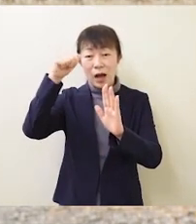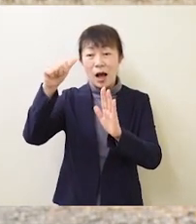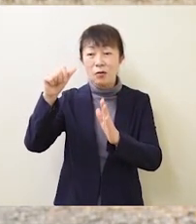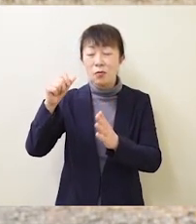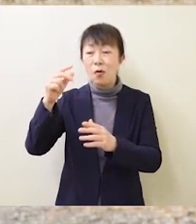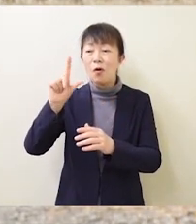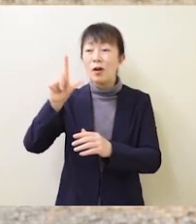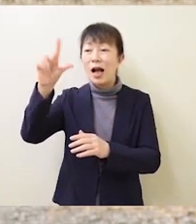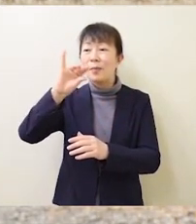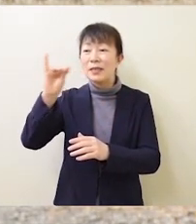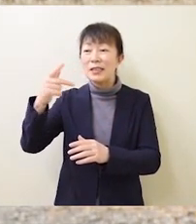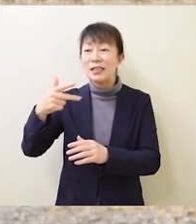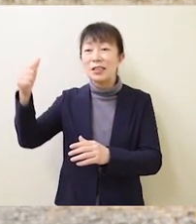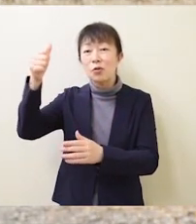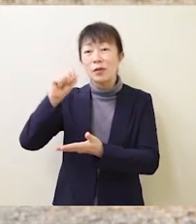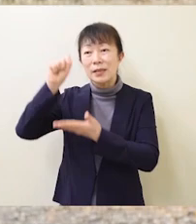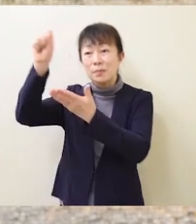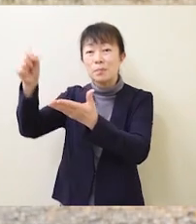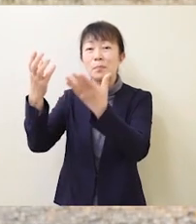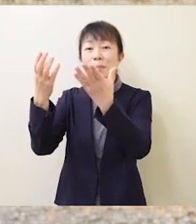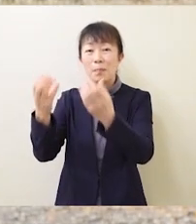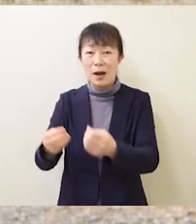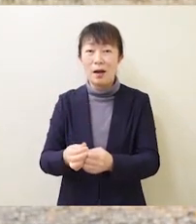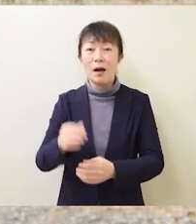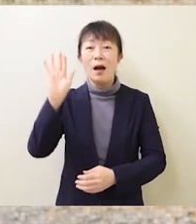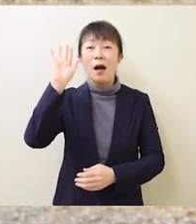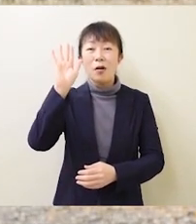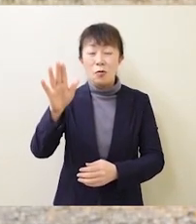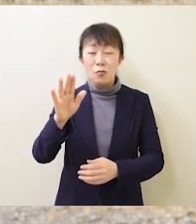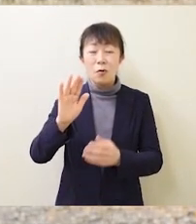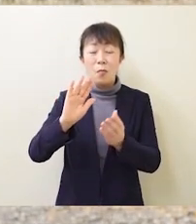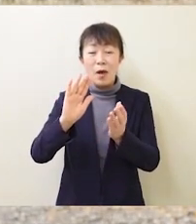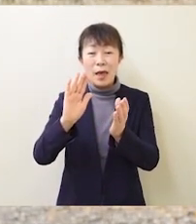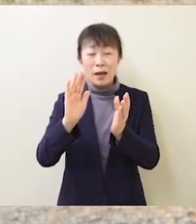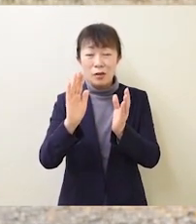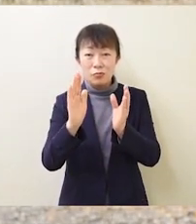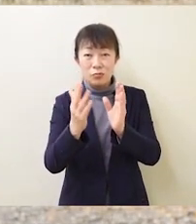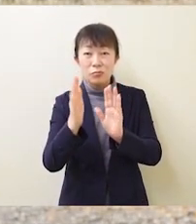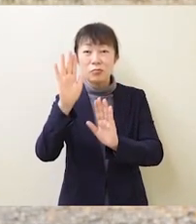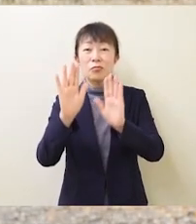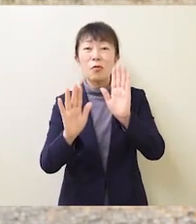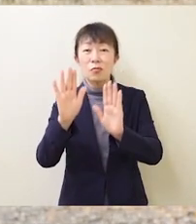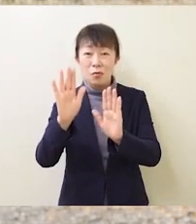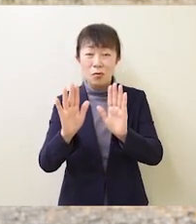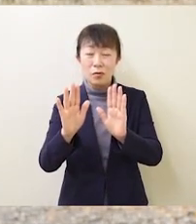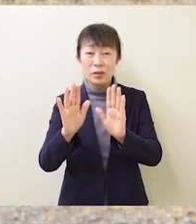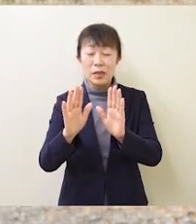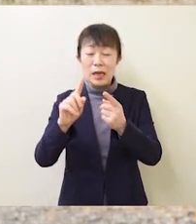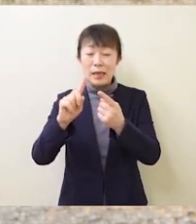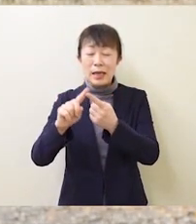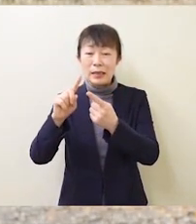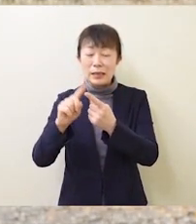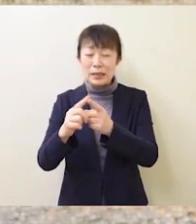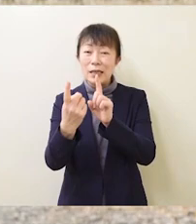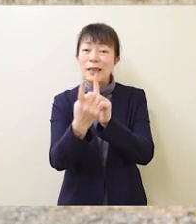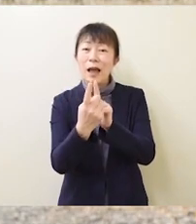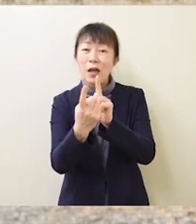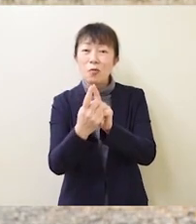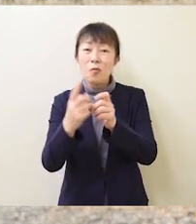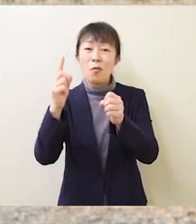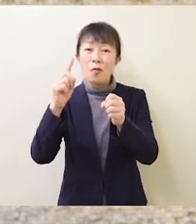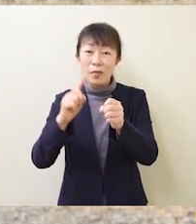出したところであります。今後も刻一刻と変化する状況に適時適切に対応するため